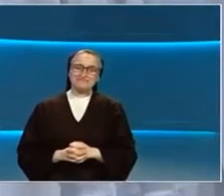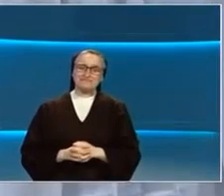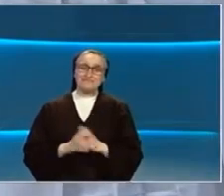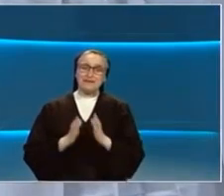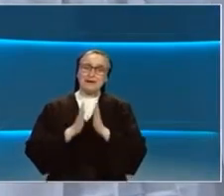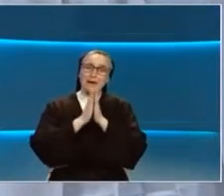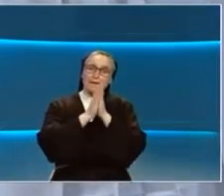Oremus.